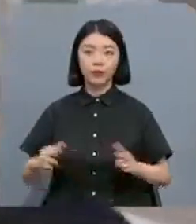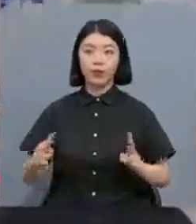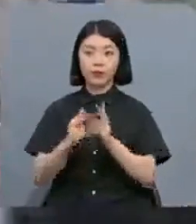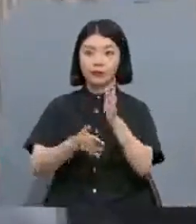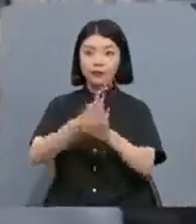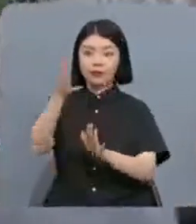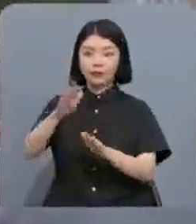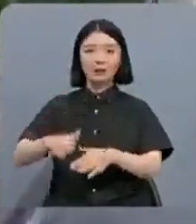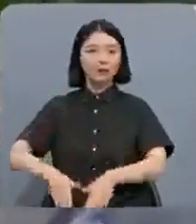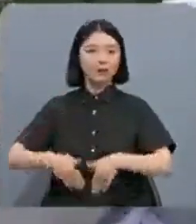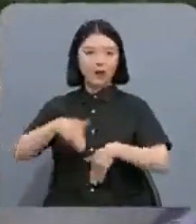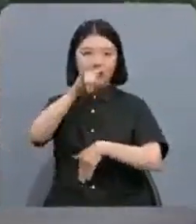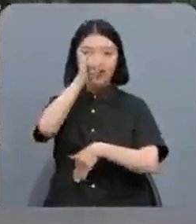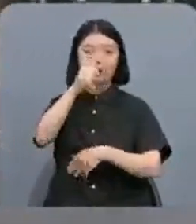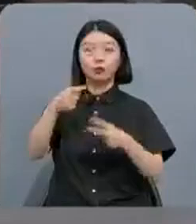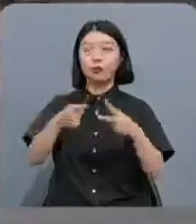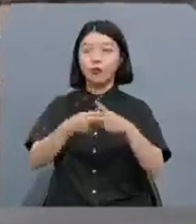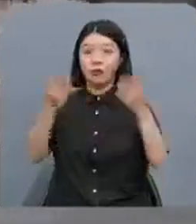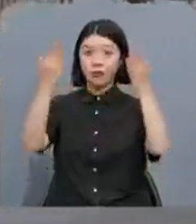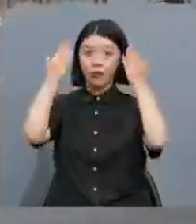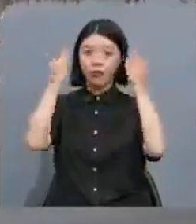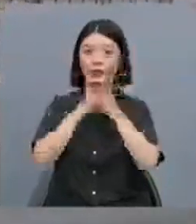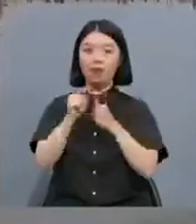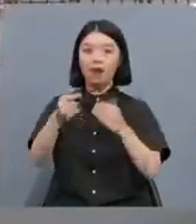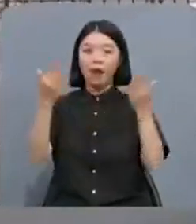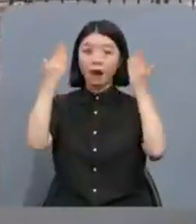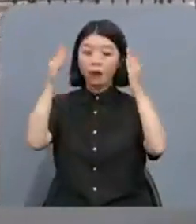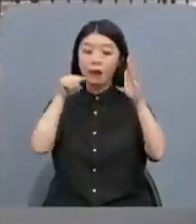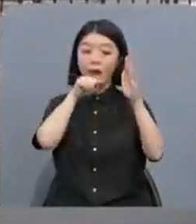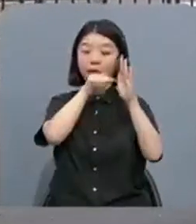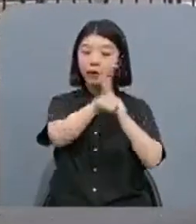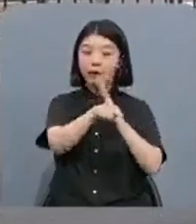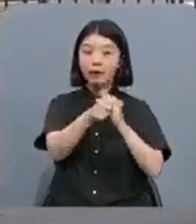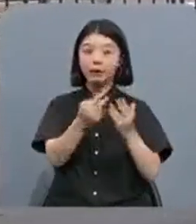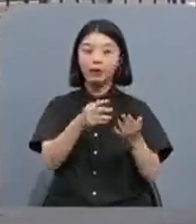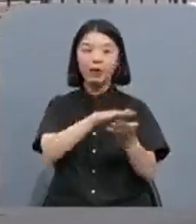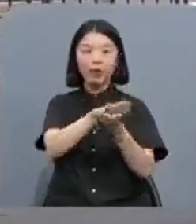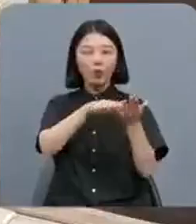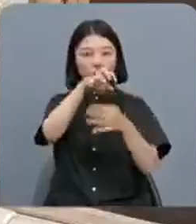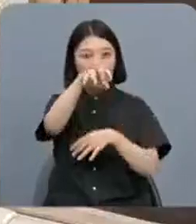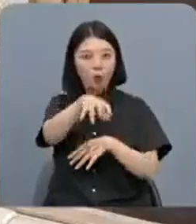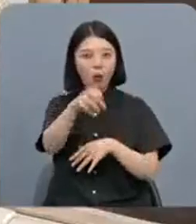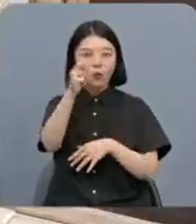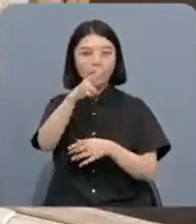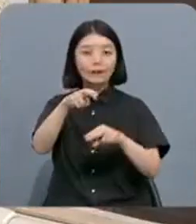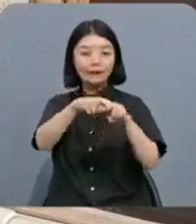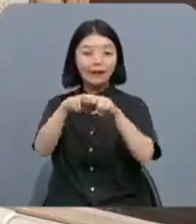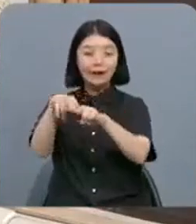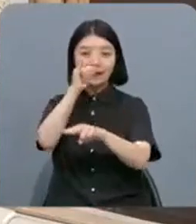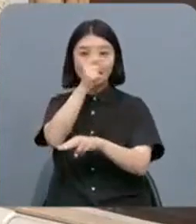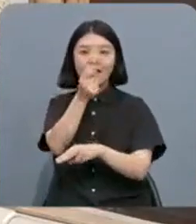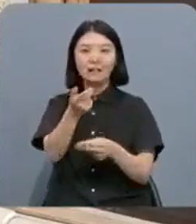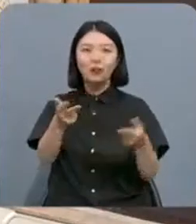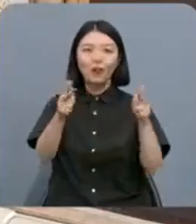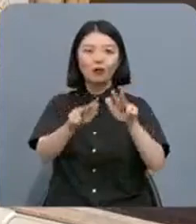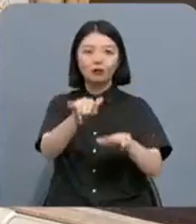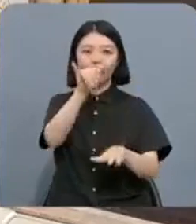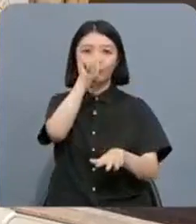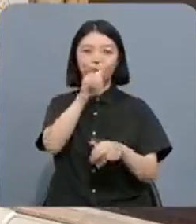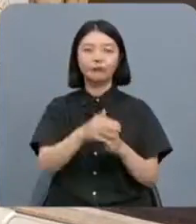파리시 남쪽 12구에 있는 한 초등학교 학교 입구로 들어서자 놀이터와 의자가 놓인 조그마한 공원이 눈에